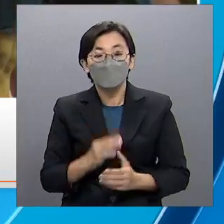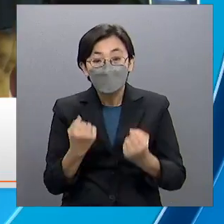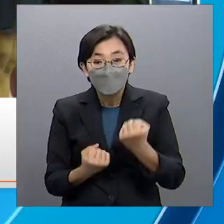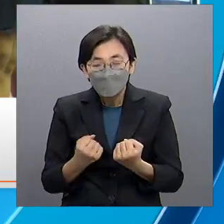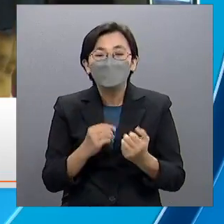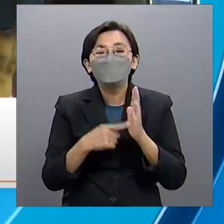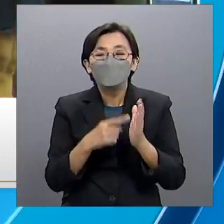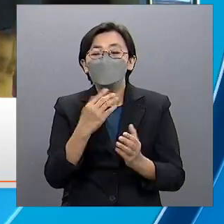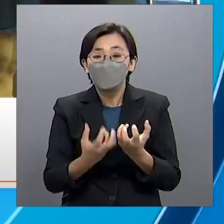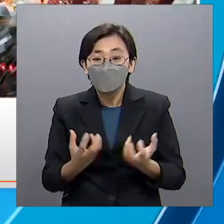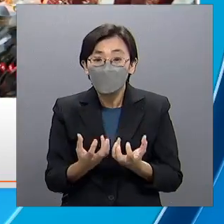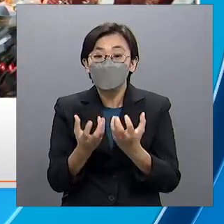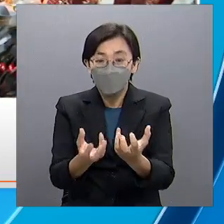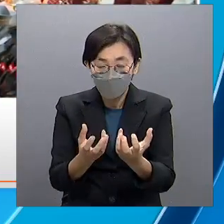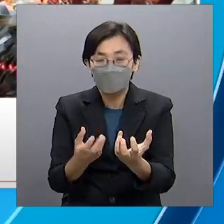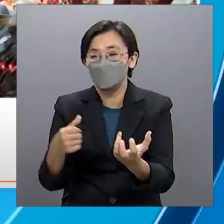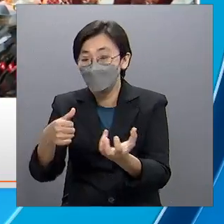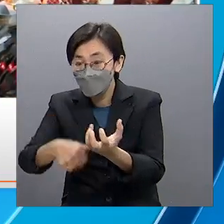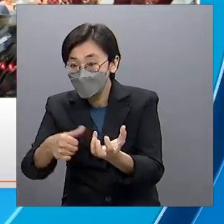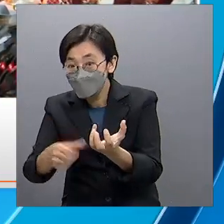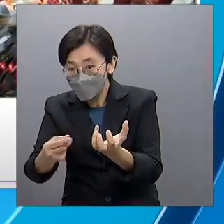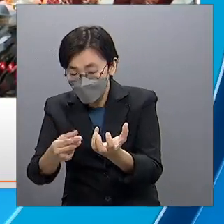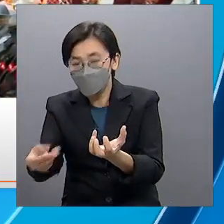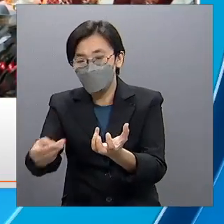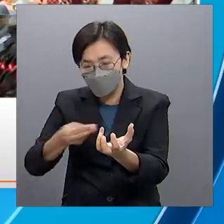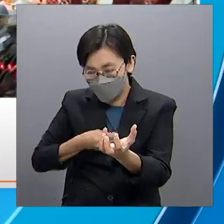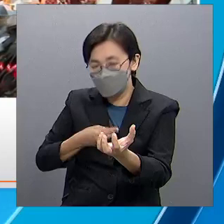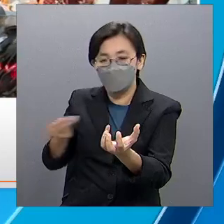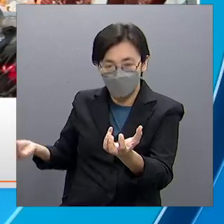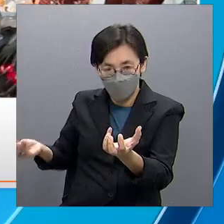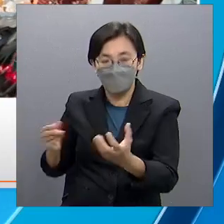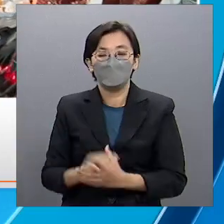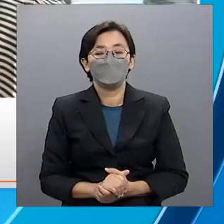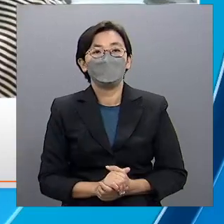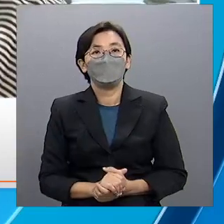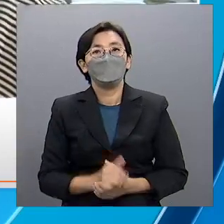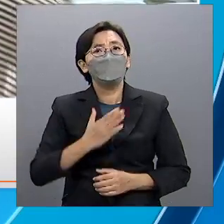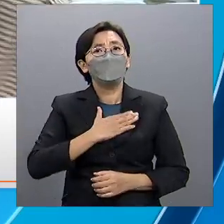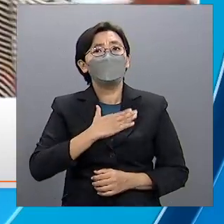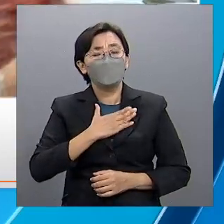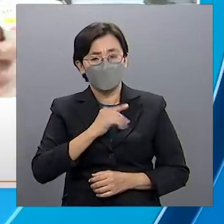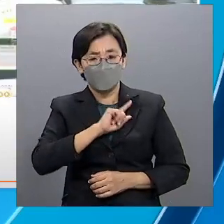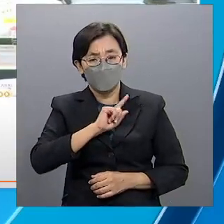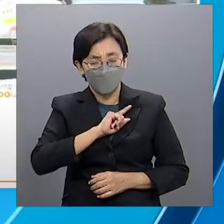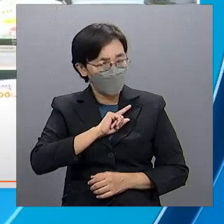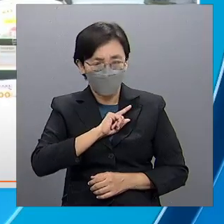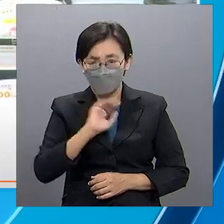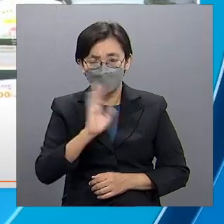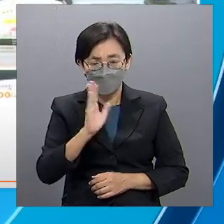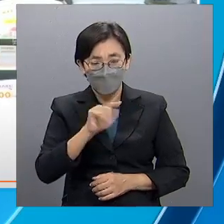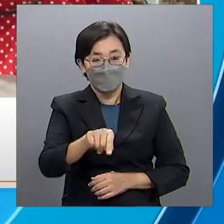คยได้ยินเหมือนกัน แล้วก็นำส่งกรมสรรพากร ค่ ะเพราะฉะนั้นเนี่ยเราไม่ได้เป็นผู้จ่ายนะคะคนที่ถูกรางวัลนะคะแต